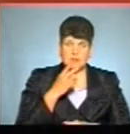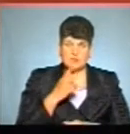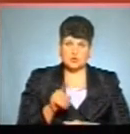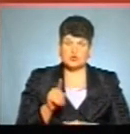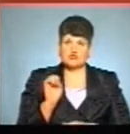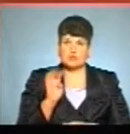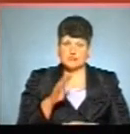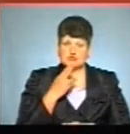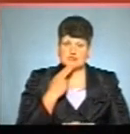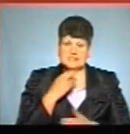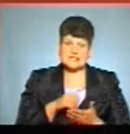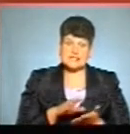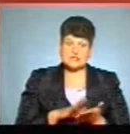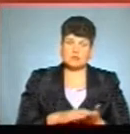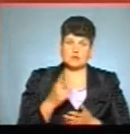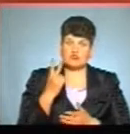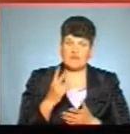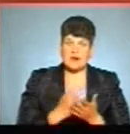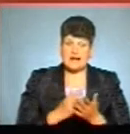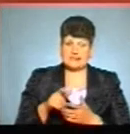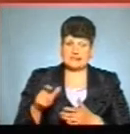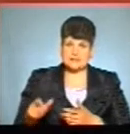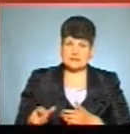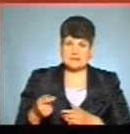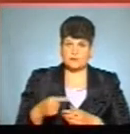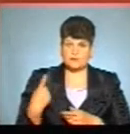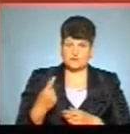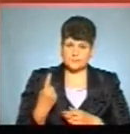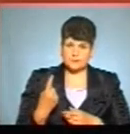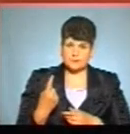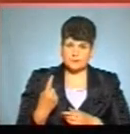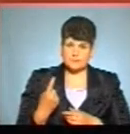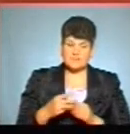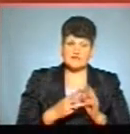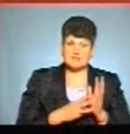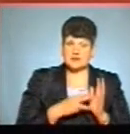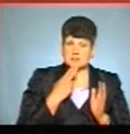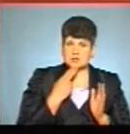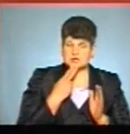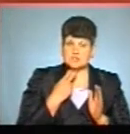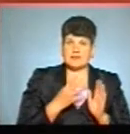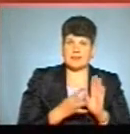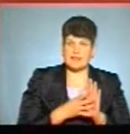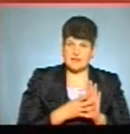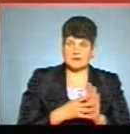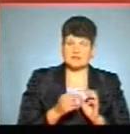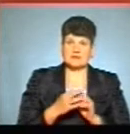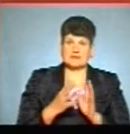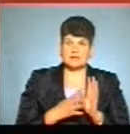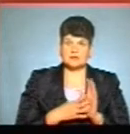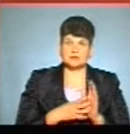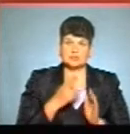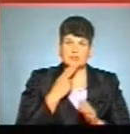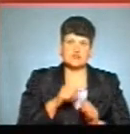14 червня зареєструвались 2 кандидати від Тернопільщини, 18 червня 9 і 19